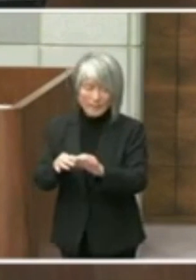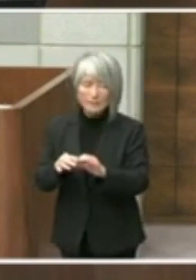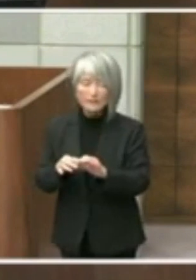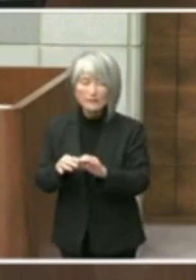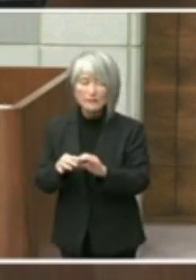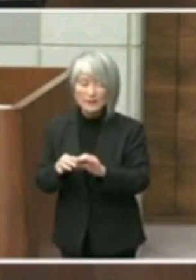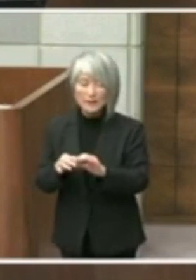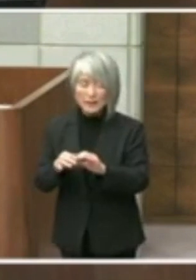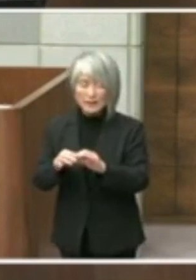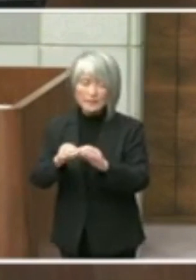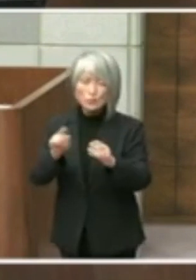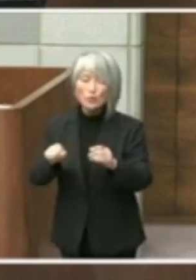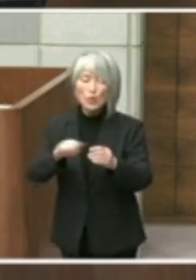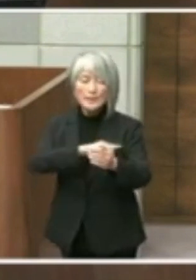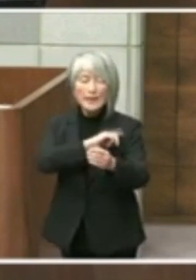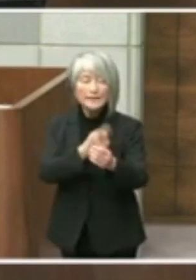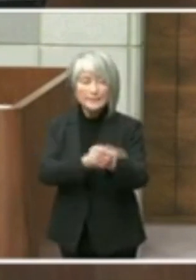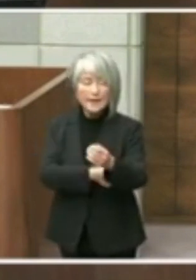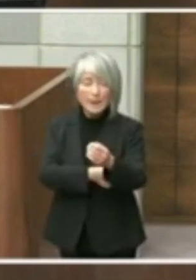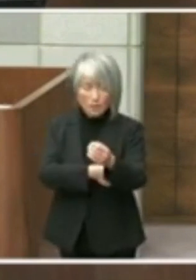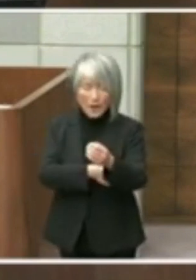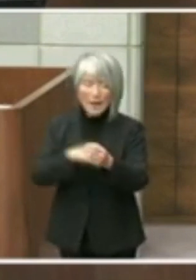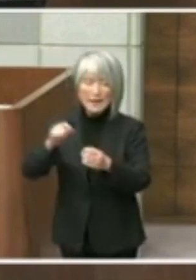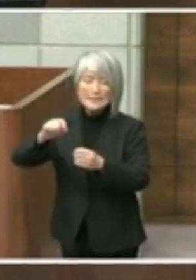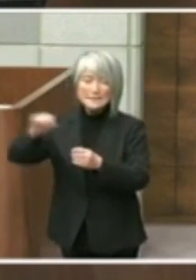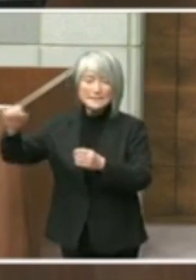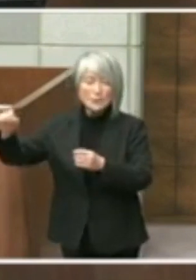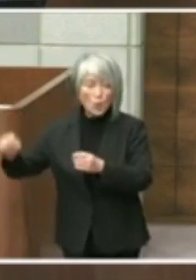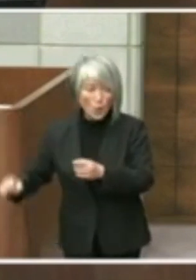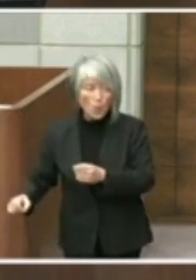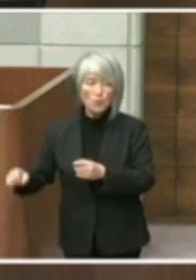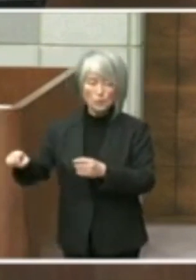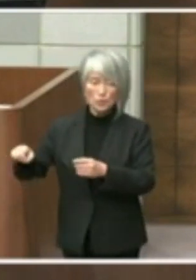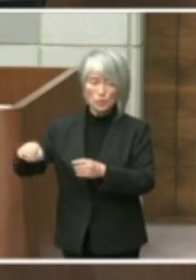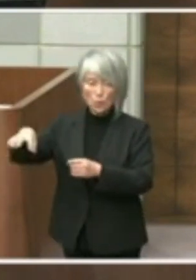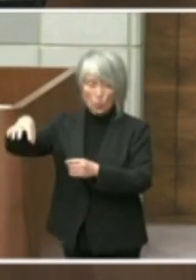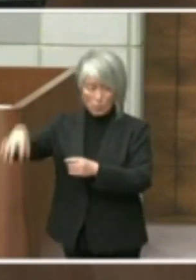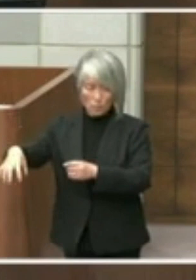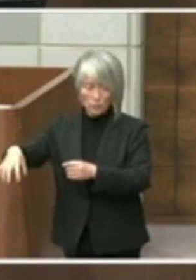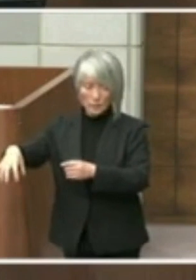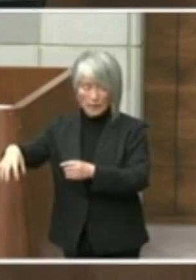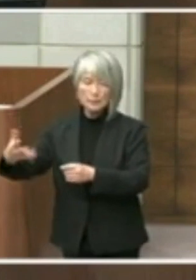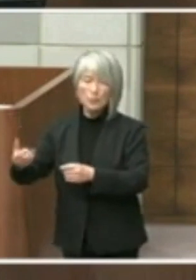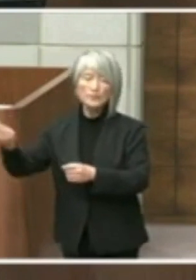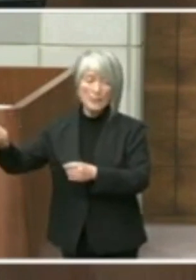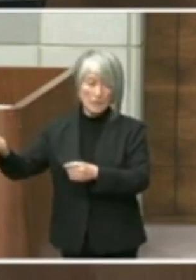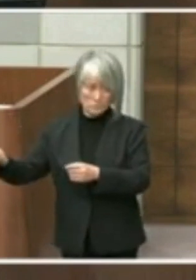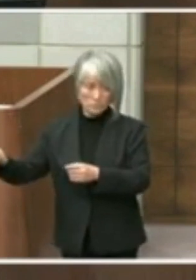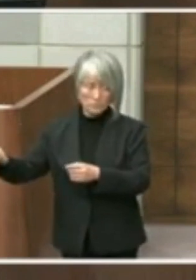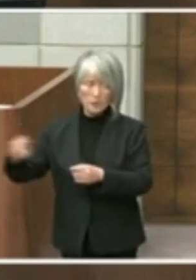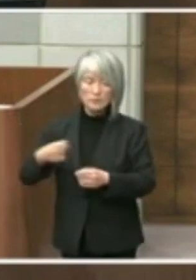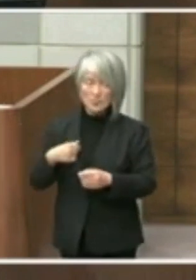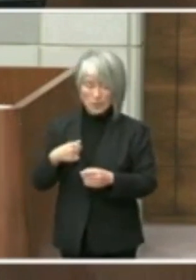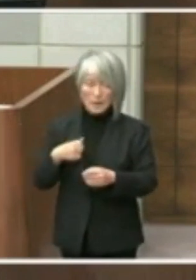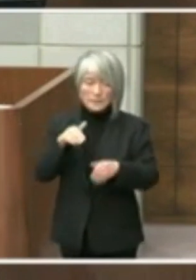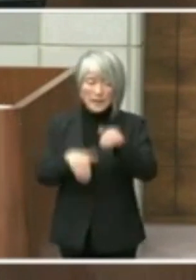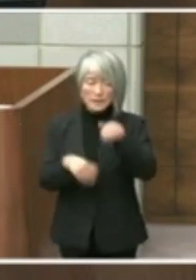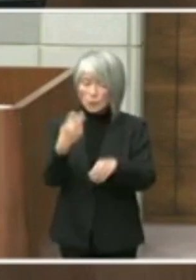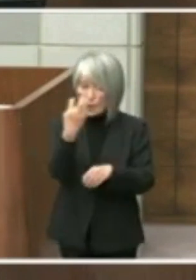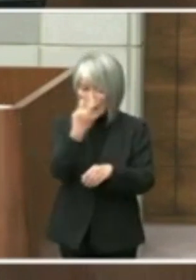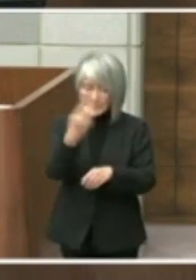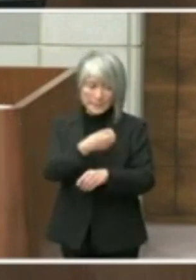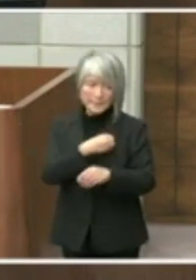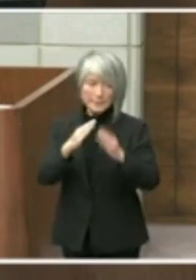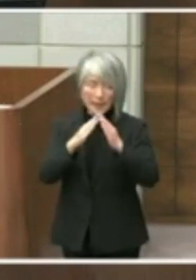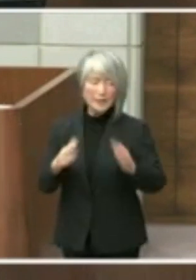判断する権限は、司法機関が有しているところでございます。したがいまして、選挙管理委員会におきまし